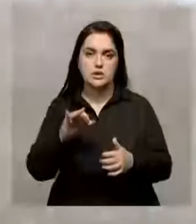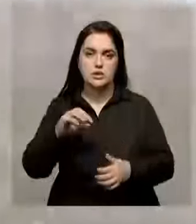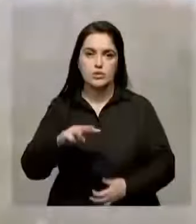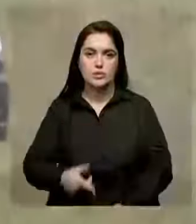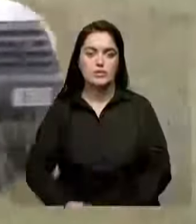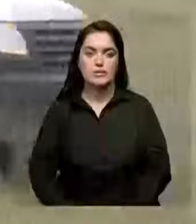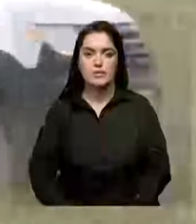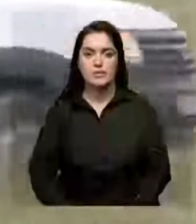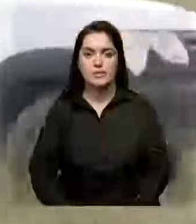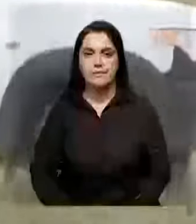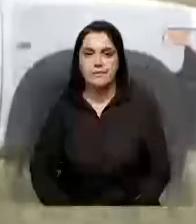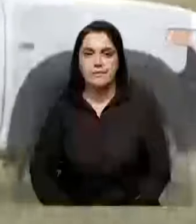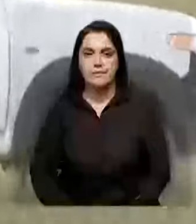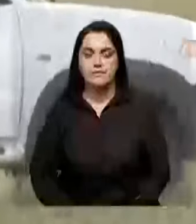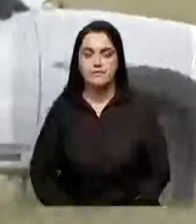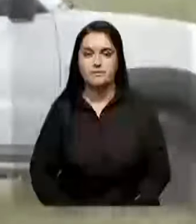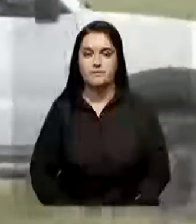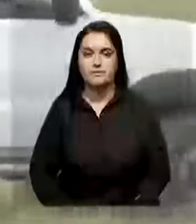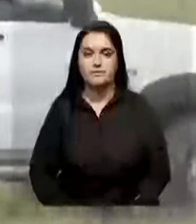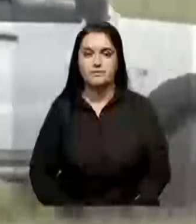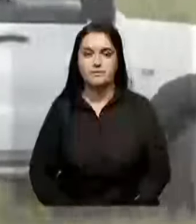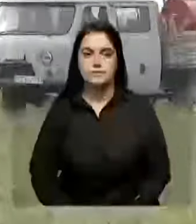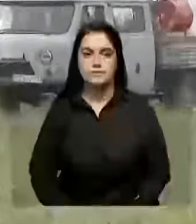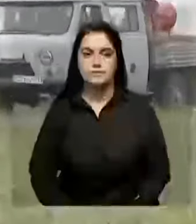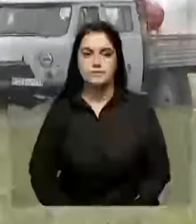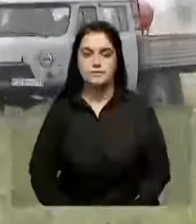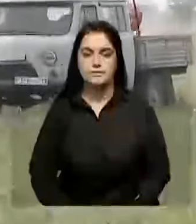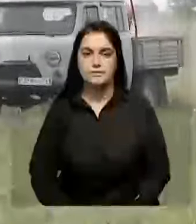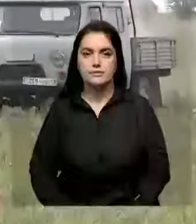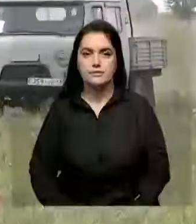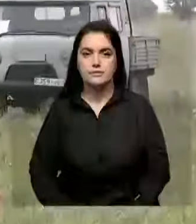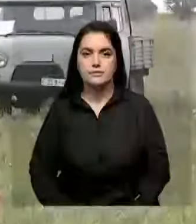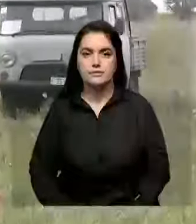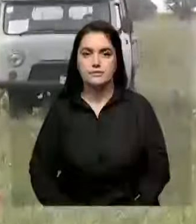Анастасия Сулейманова, Тимур Сейлхан, Эльдар Бадильда, Жамбылская область, 24 КЗ.